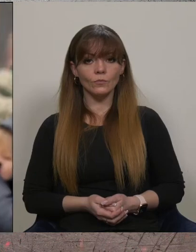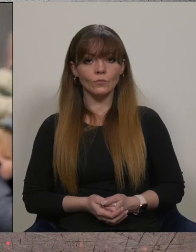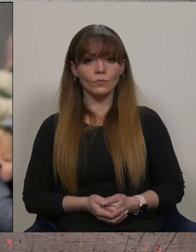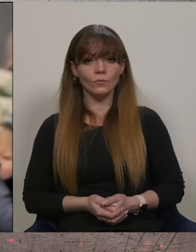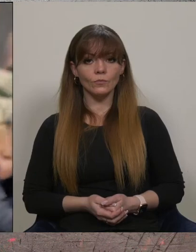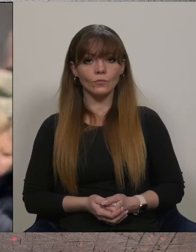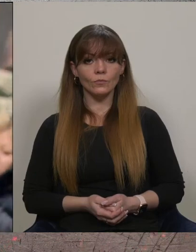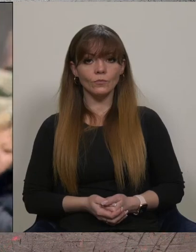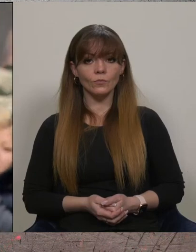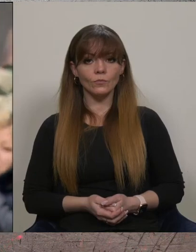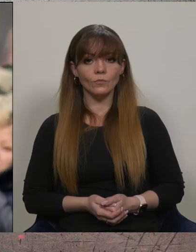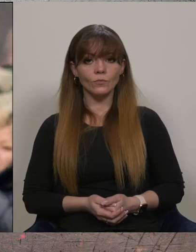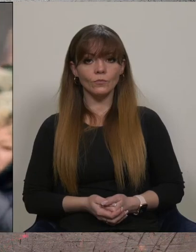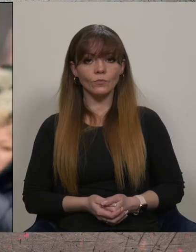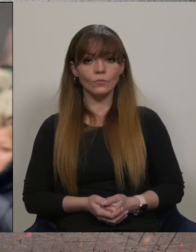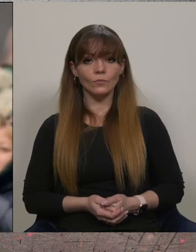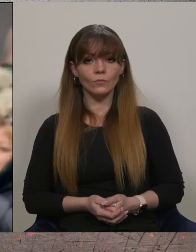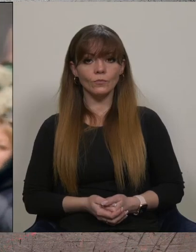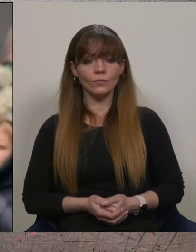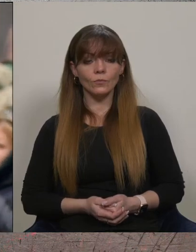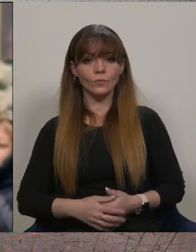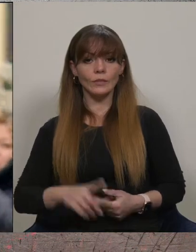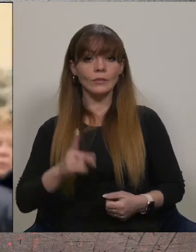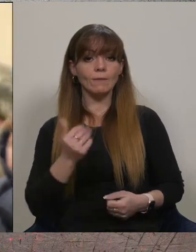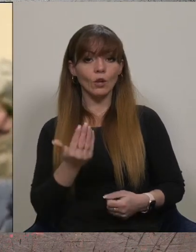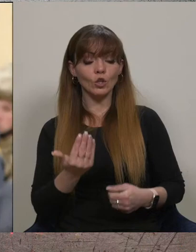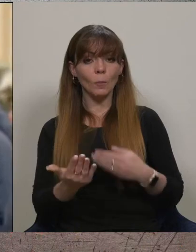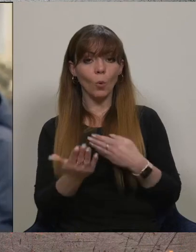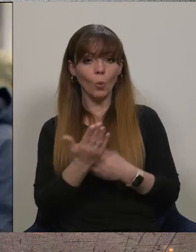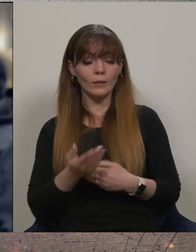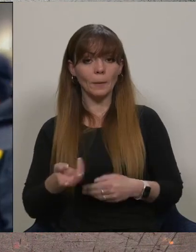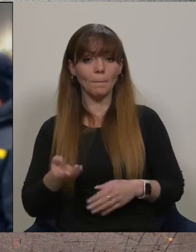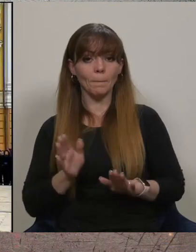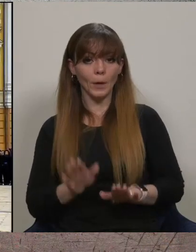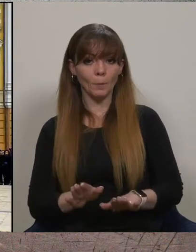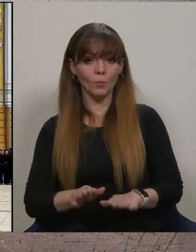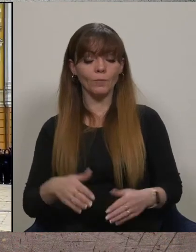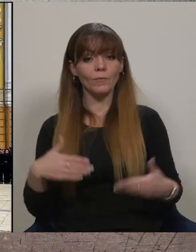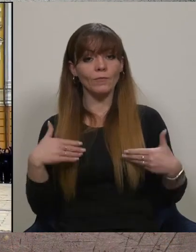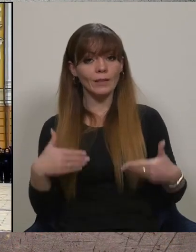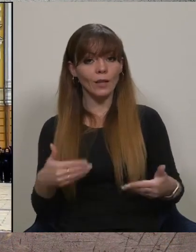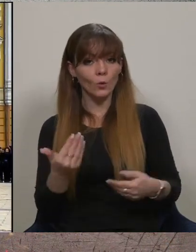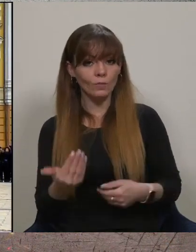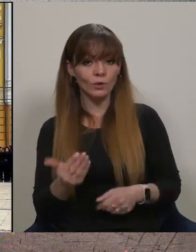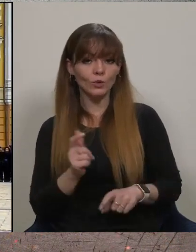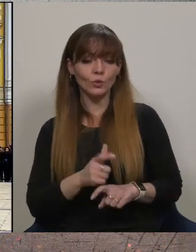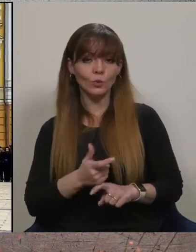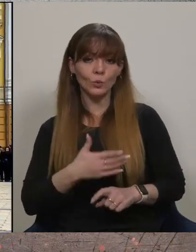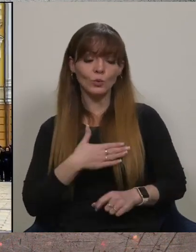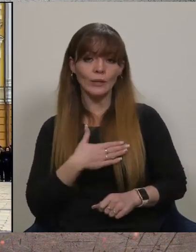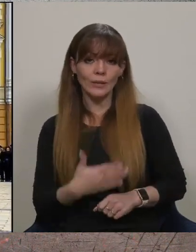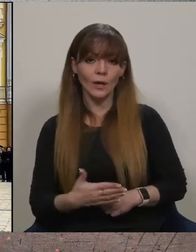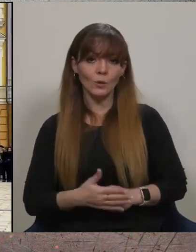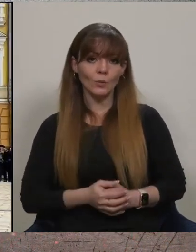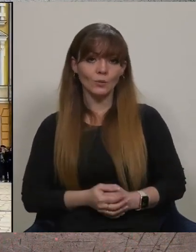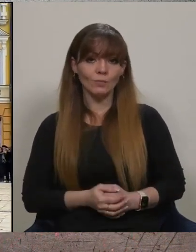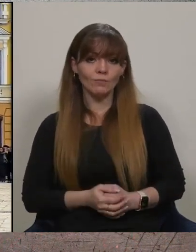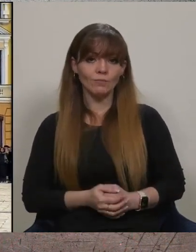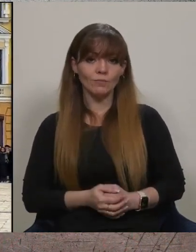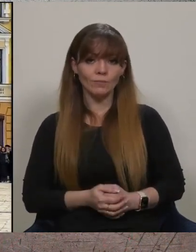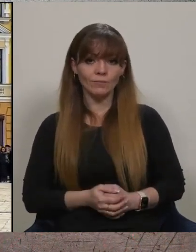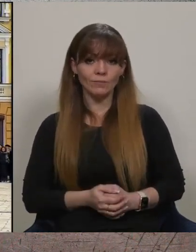Президент, майор Кузак за вашим наказом прибув. Василь, вітаю вас. Дуже дякую тобі. Наш герой. Ви наш